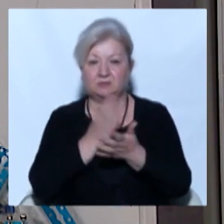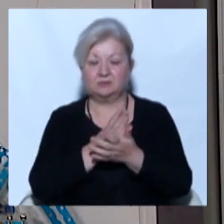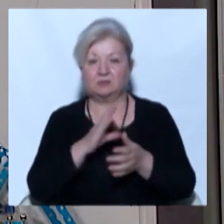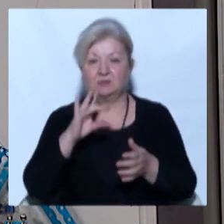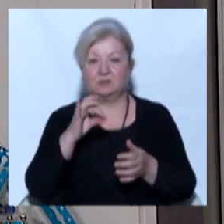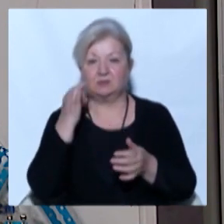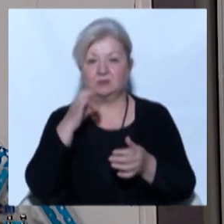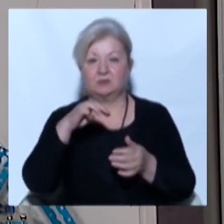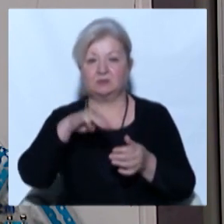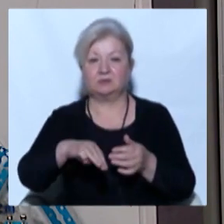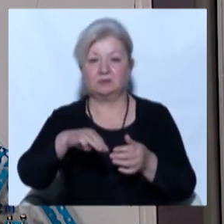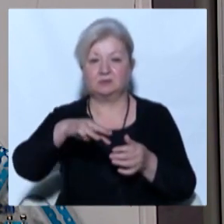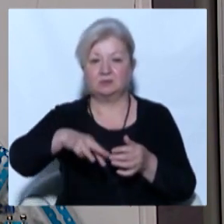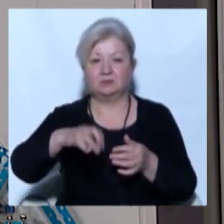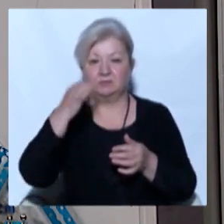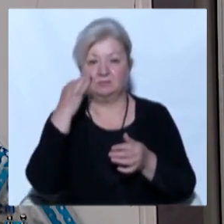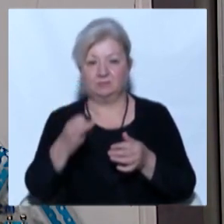თემით, რასაც ეწოდება რიტმი.